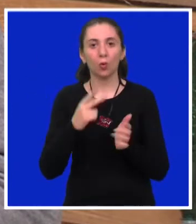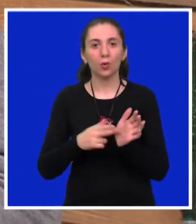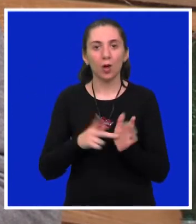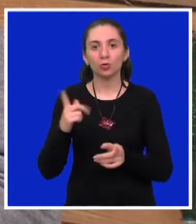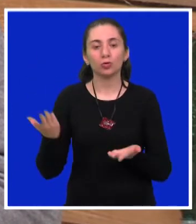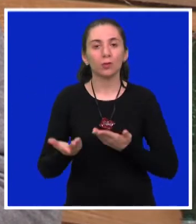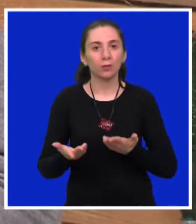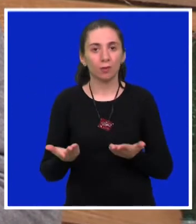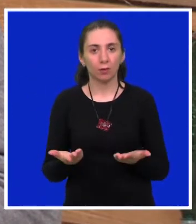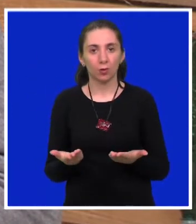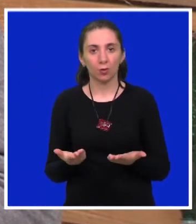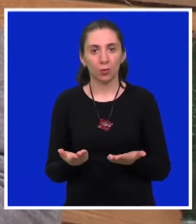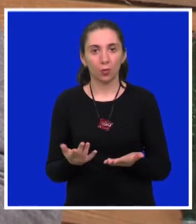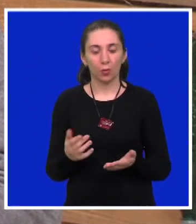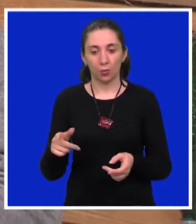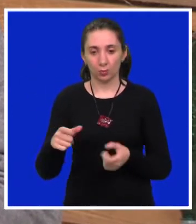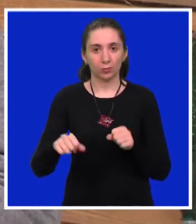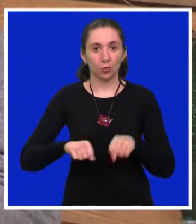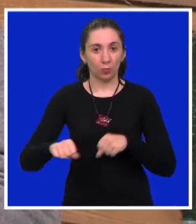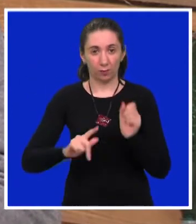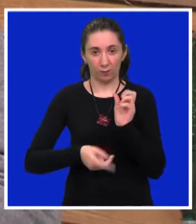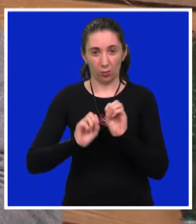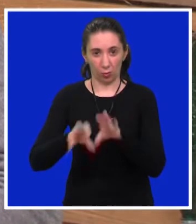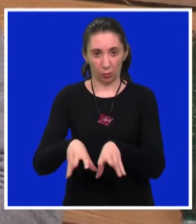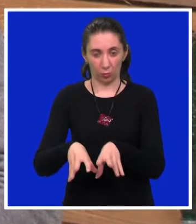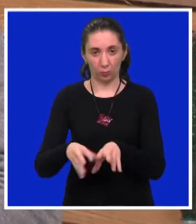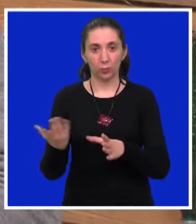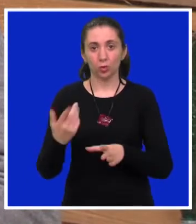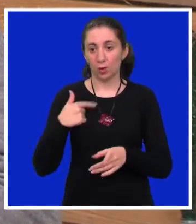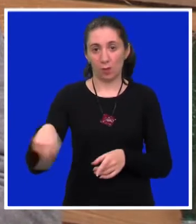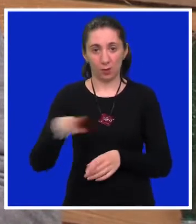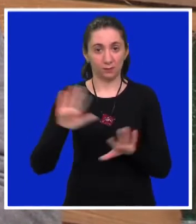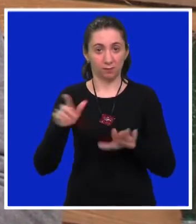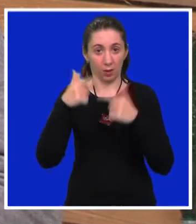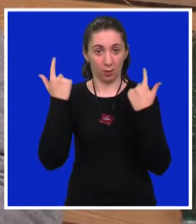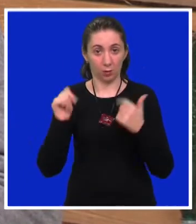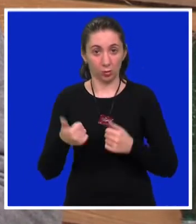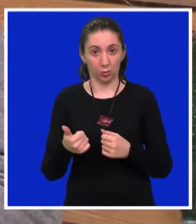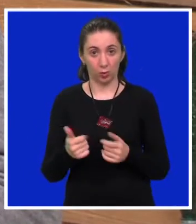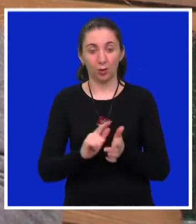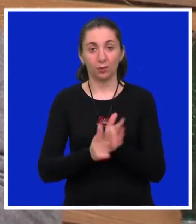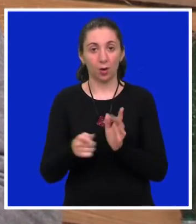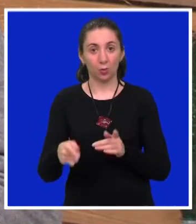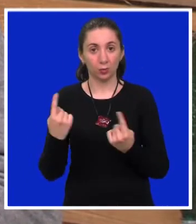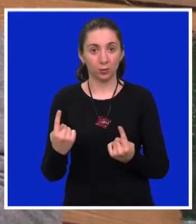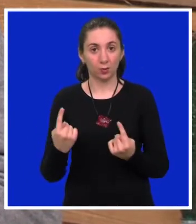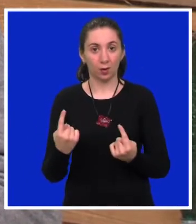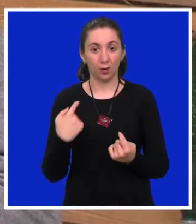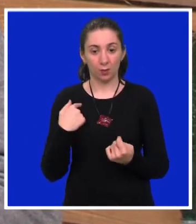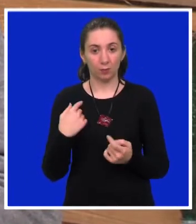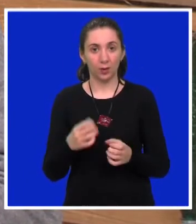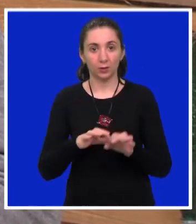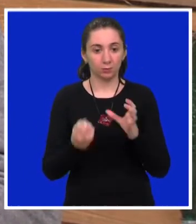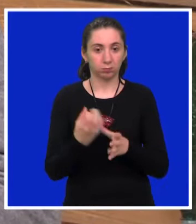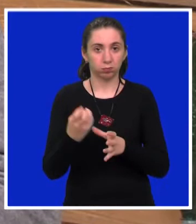koji način i kako gospodariti otpadom. Ono što nam je svima jasno, trenutno stanje je da mi u